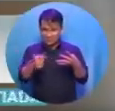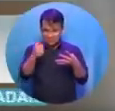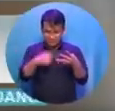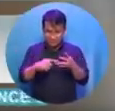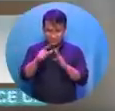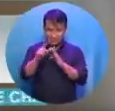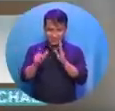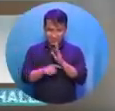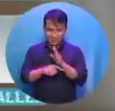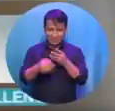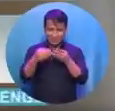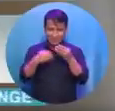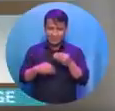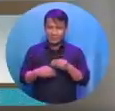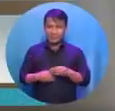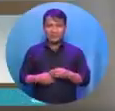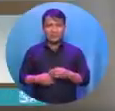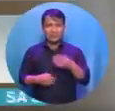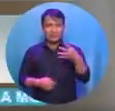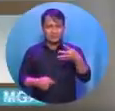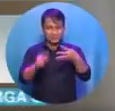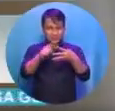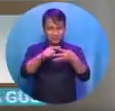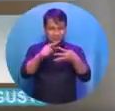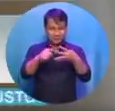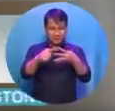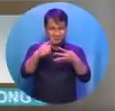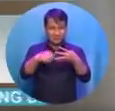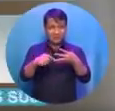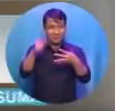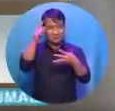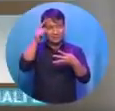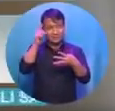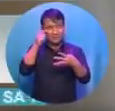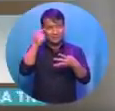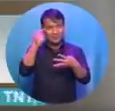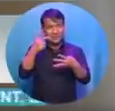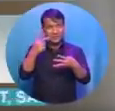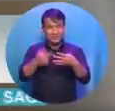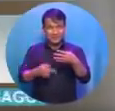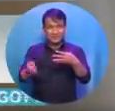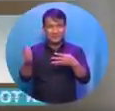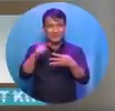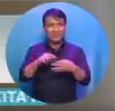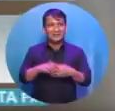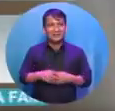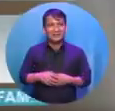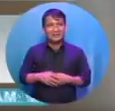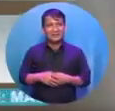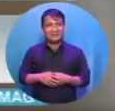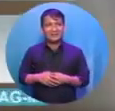attorney. Oh. Ang gusto nyo kasi complainant, attorney na agad. Gusto nyo unahin natin si Attorney Garrett? So, umpisa pa lang. Gusto nyo?